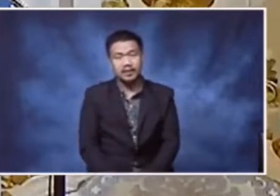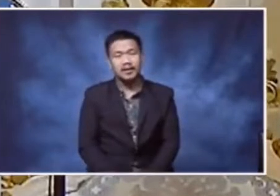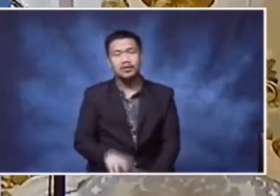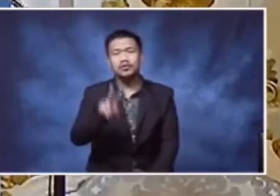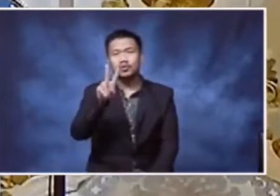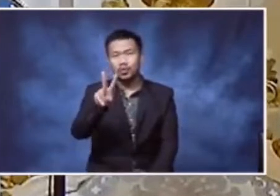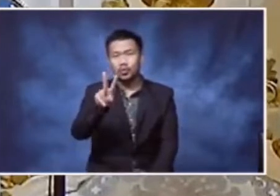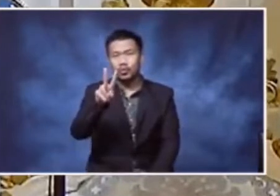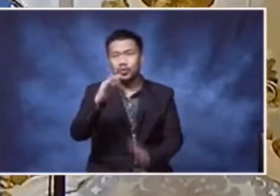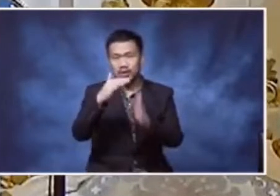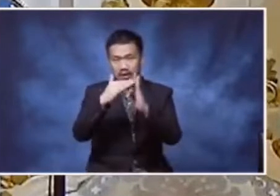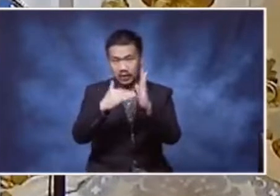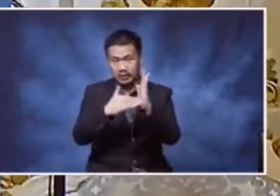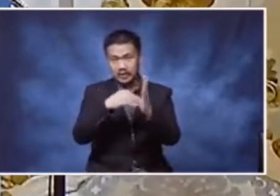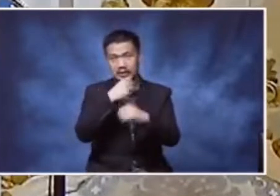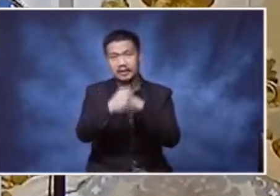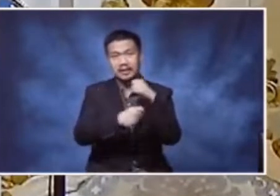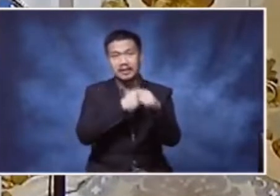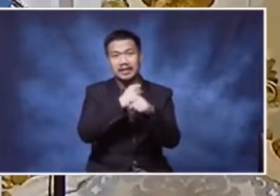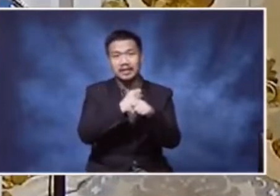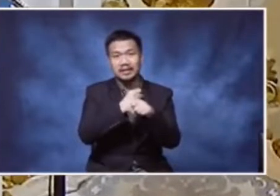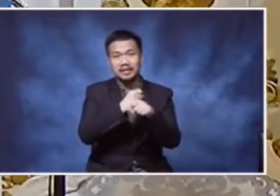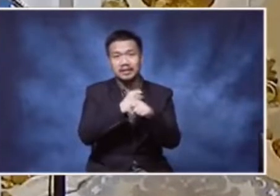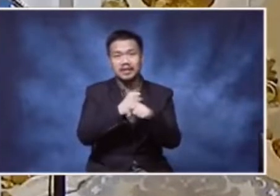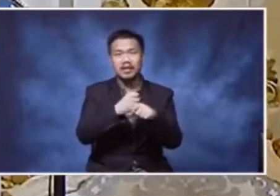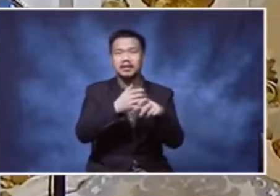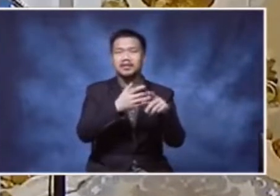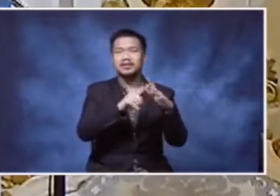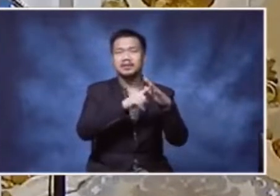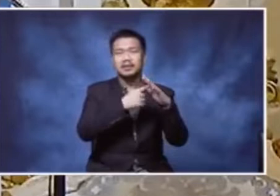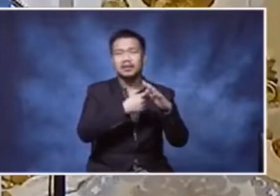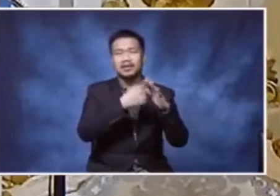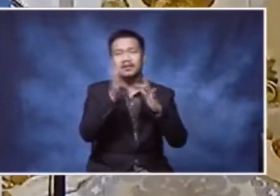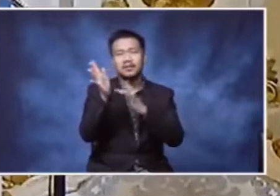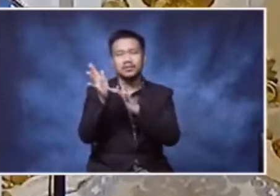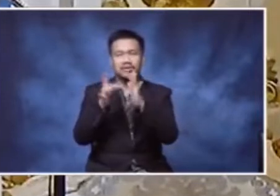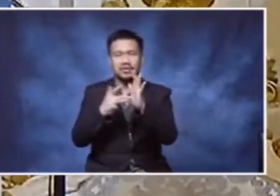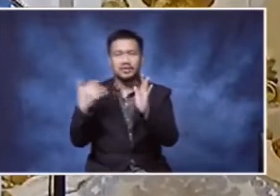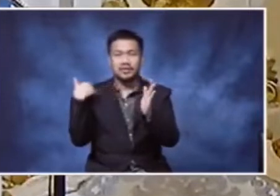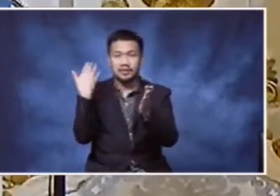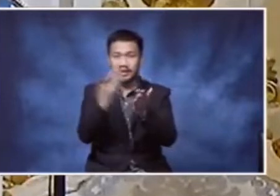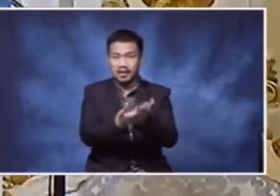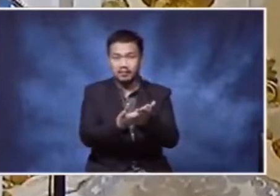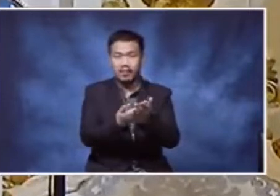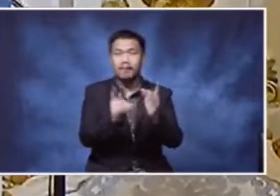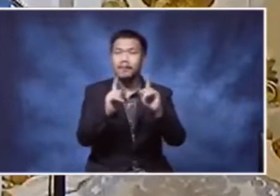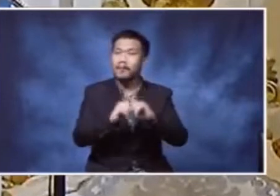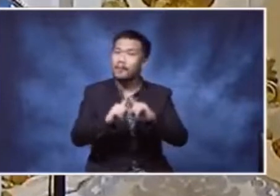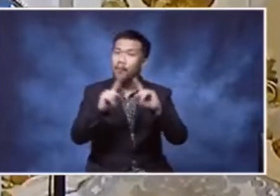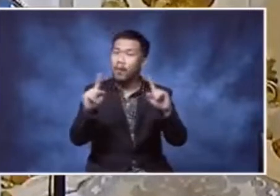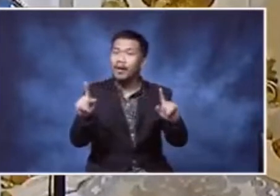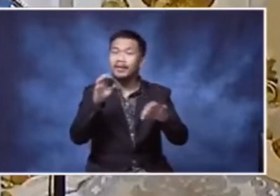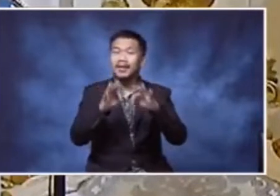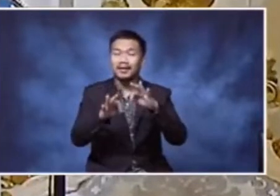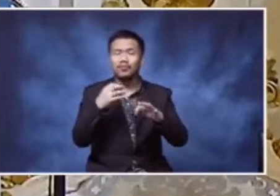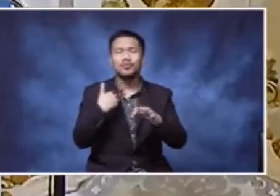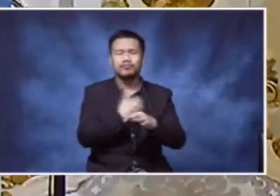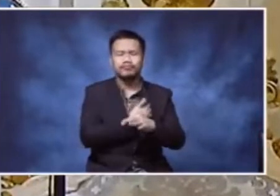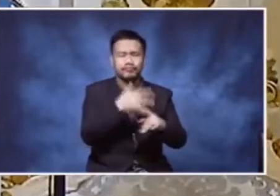2,000 taon na nung dumating si Jesus. Pero kung titingnan po natin ang pagkakilala sa